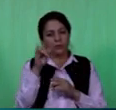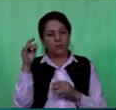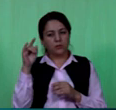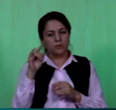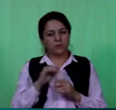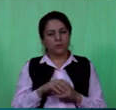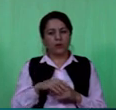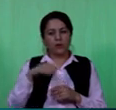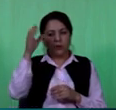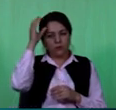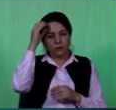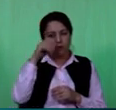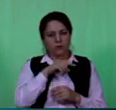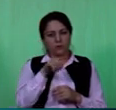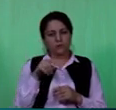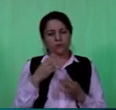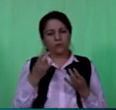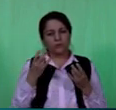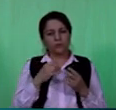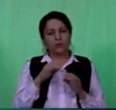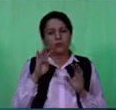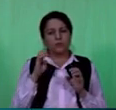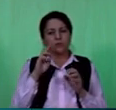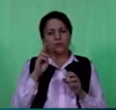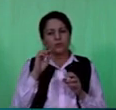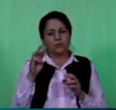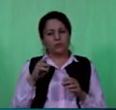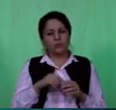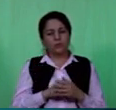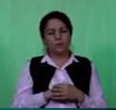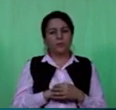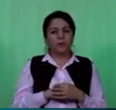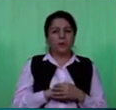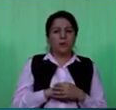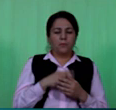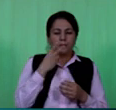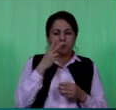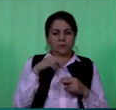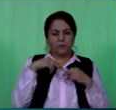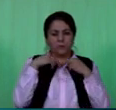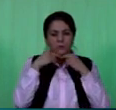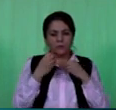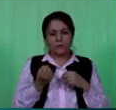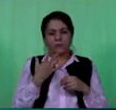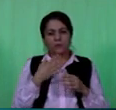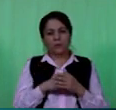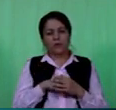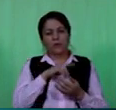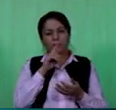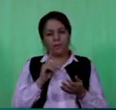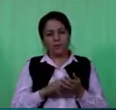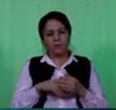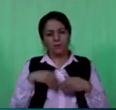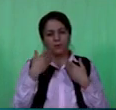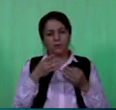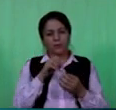умнички ему нужно пролететь 900 километров посмотрите внимательно сколько вопросов в